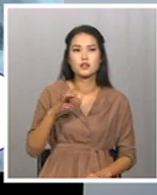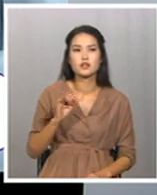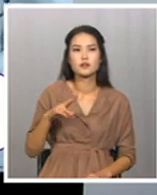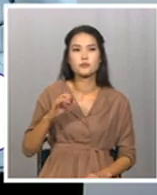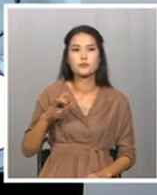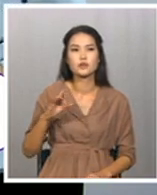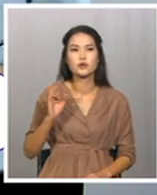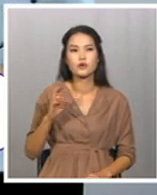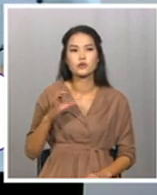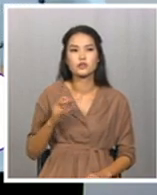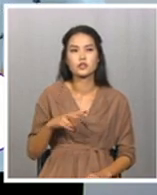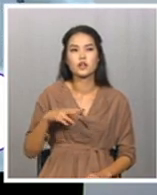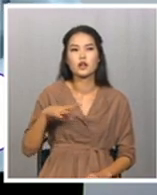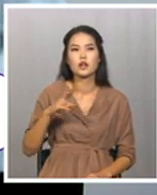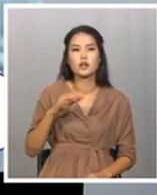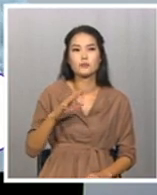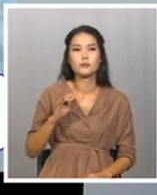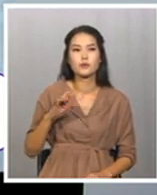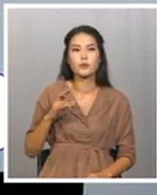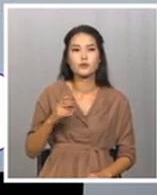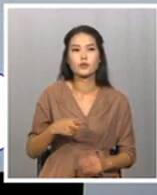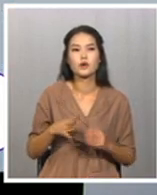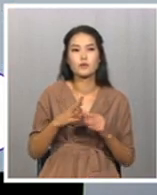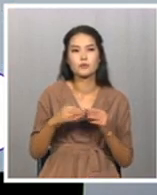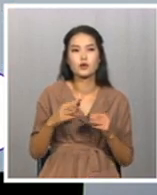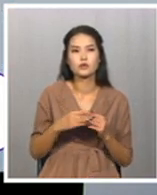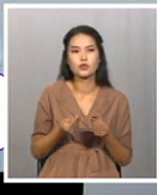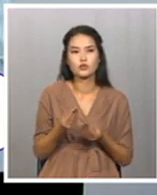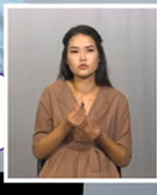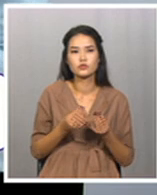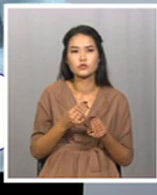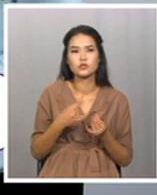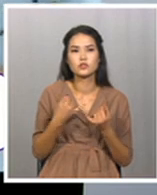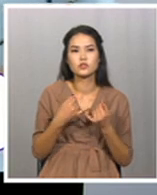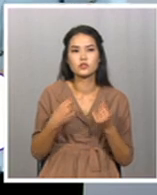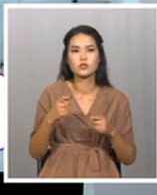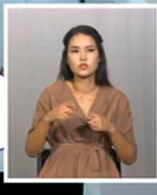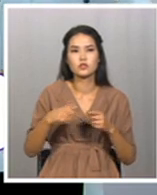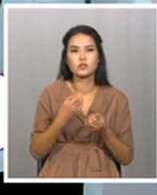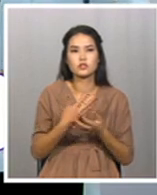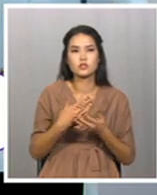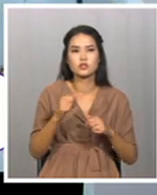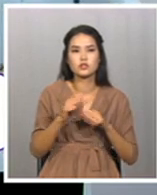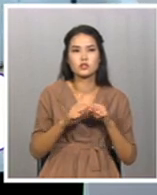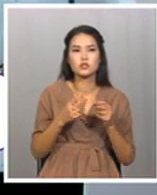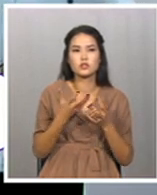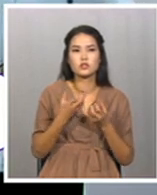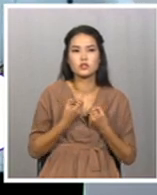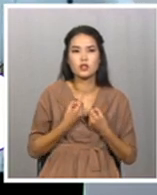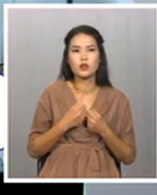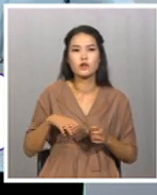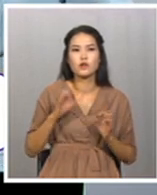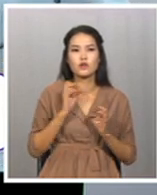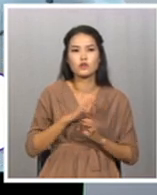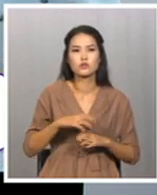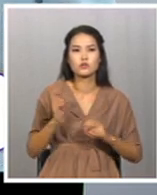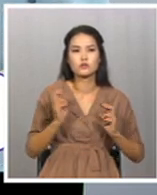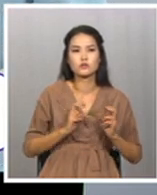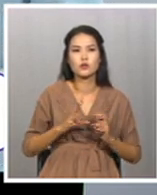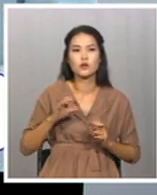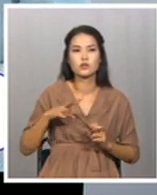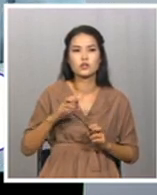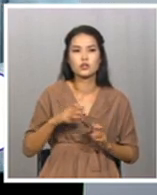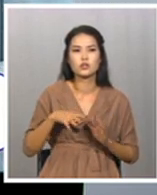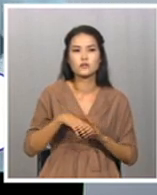пероксиді. Натрий пероксиді мата, жүн, жібек секілді материалдарды ағарту үшін кеңінен қолданылады. Сонымен